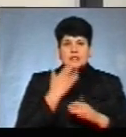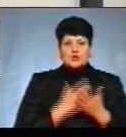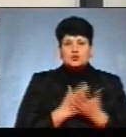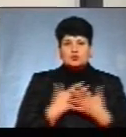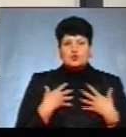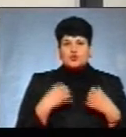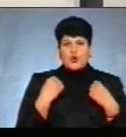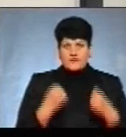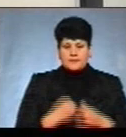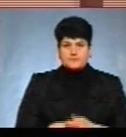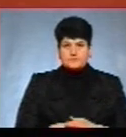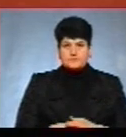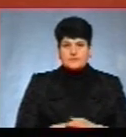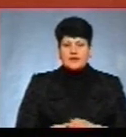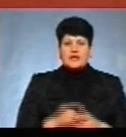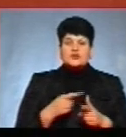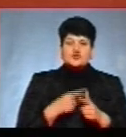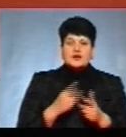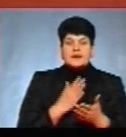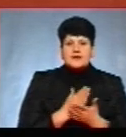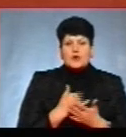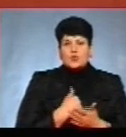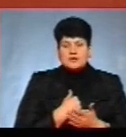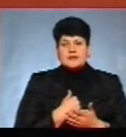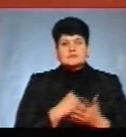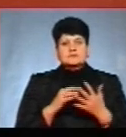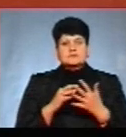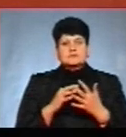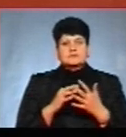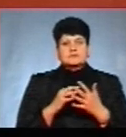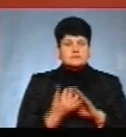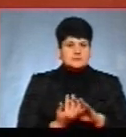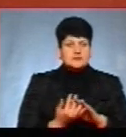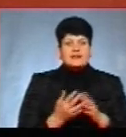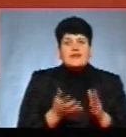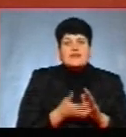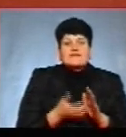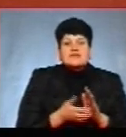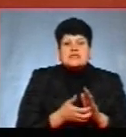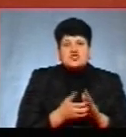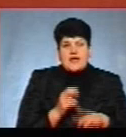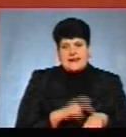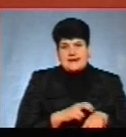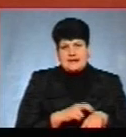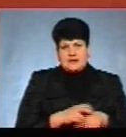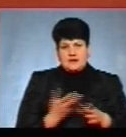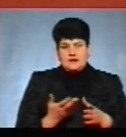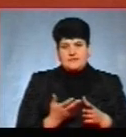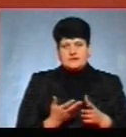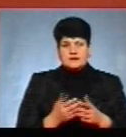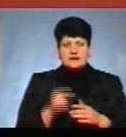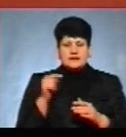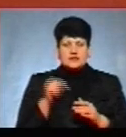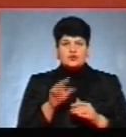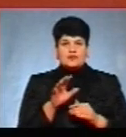з Національною службою здоров'я. Скажіть, чи є в нас населені пункти, де не вистачає сімейних лікарів, де набраний ця